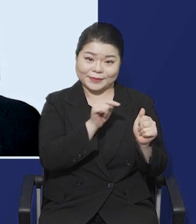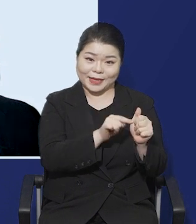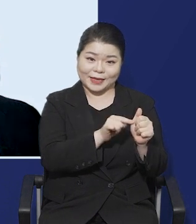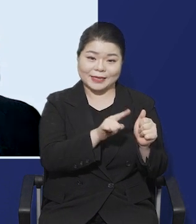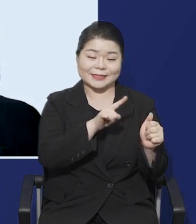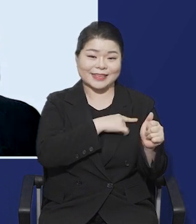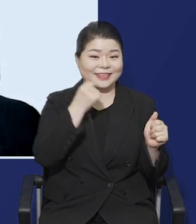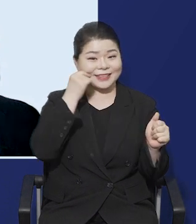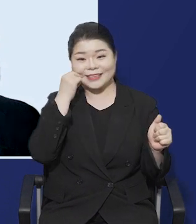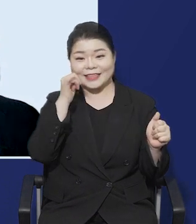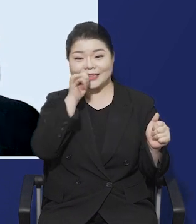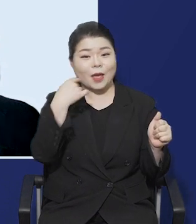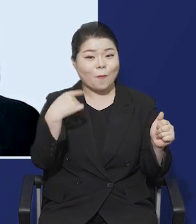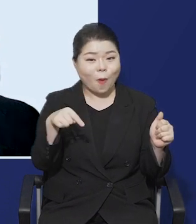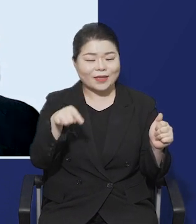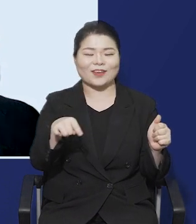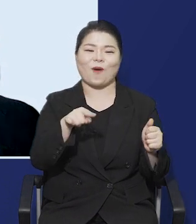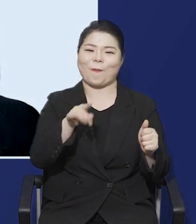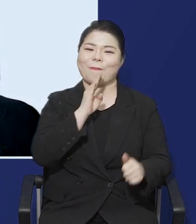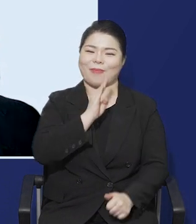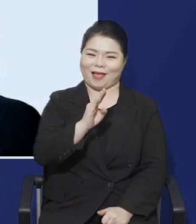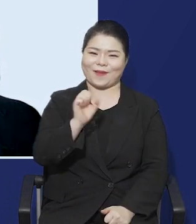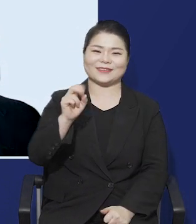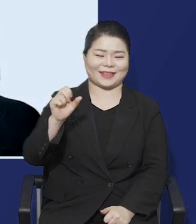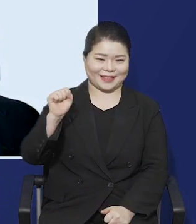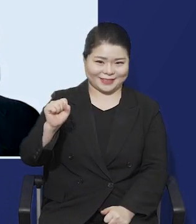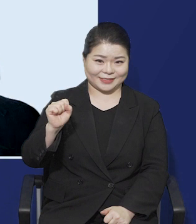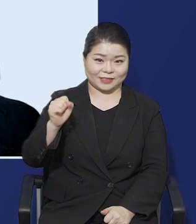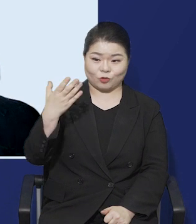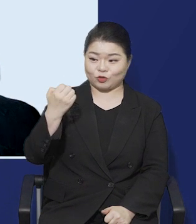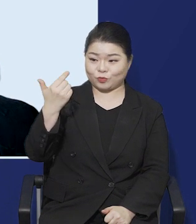가장 인기 있는 콘텐츠가 바로 소셜미디어 콘텐츠로 96%를